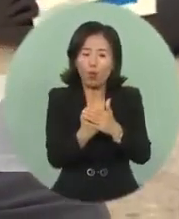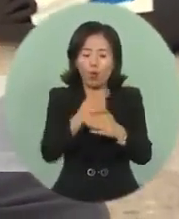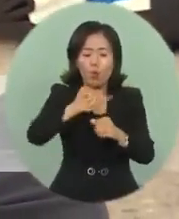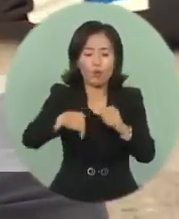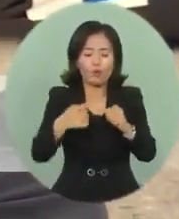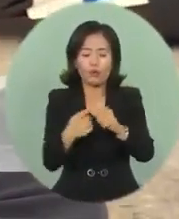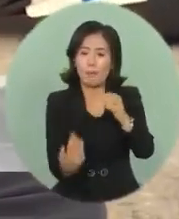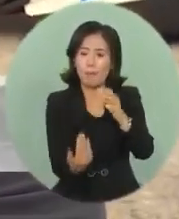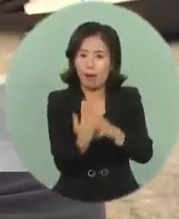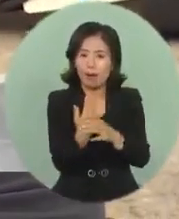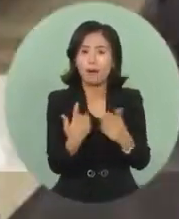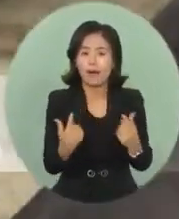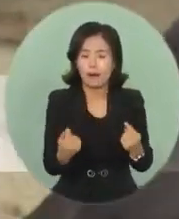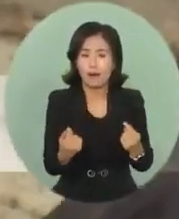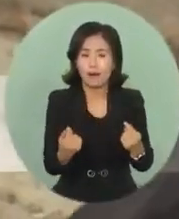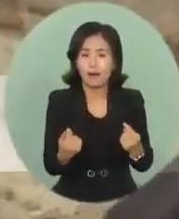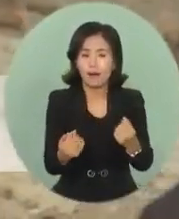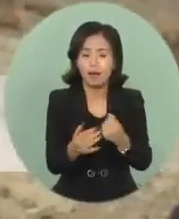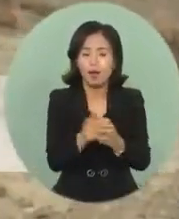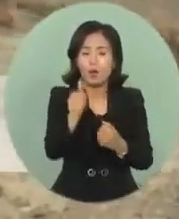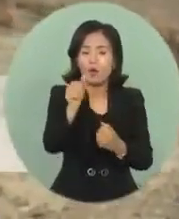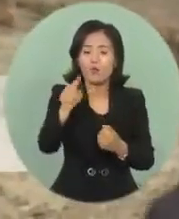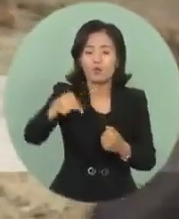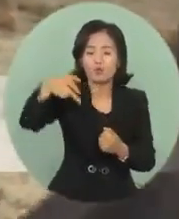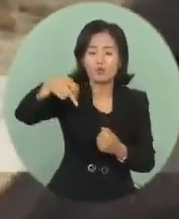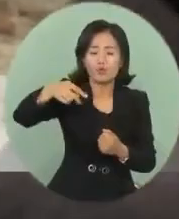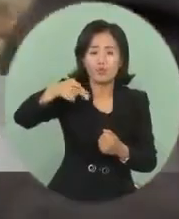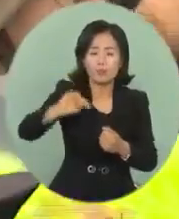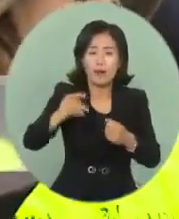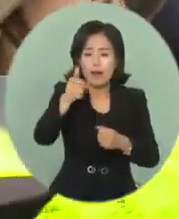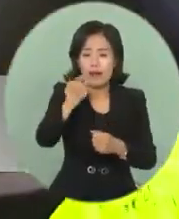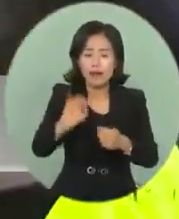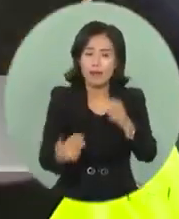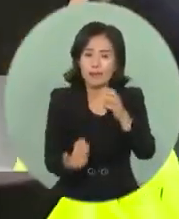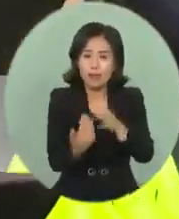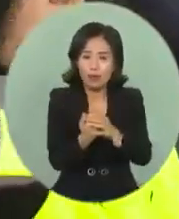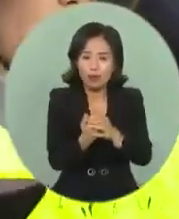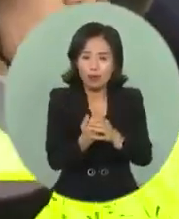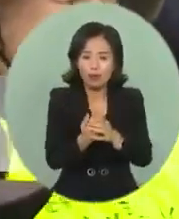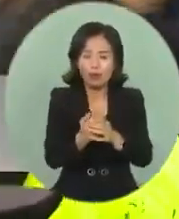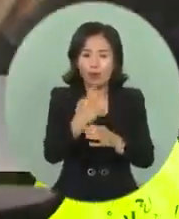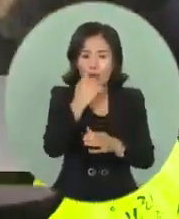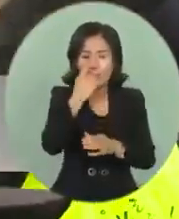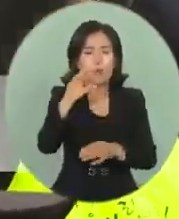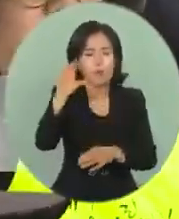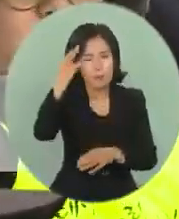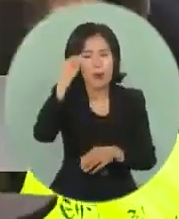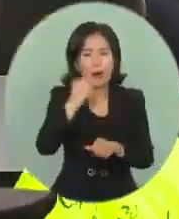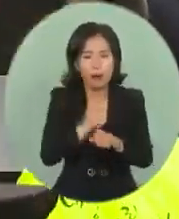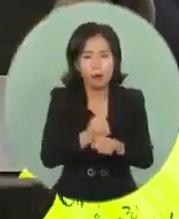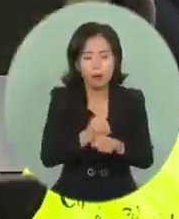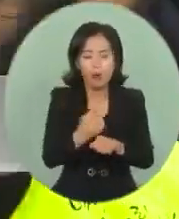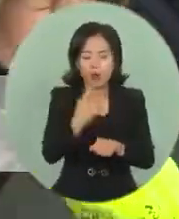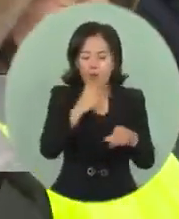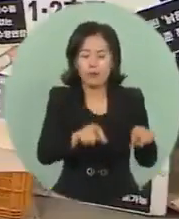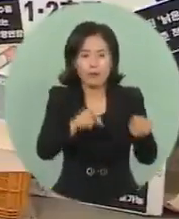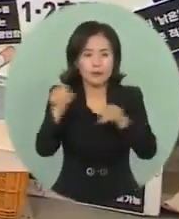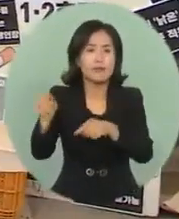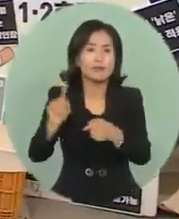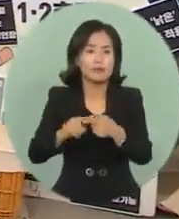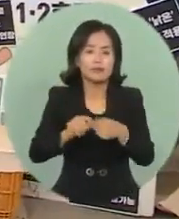1원전에서 발생했다며 후쿠시마 사고를 반면교사 삼아 한빛 1 2호기에 수명연장